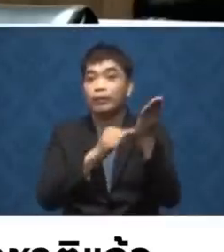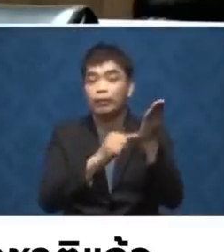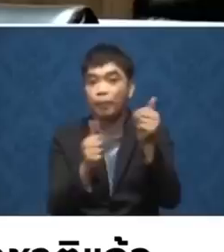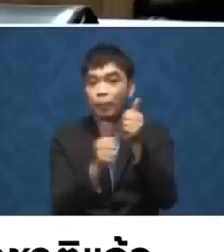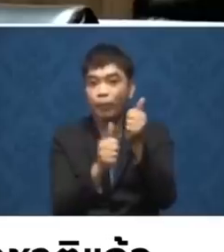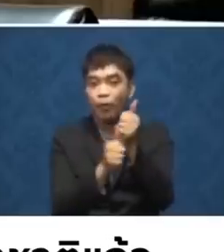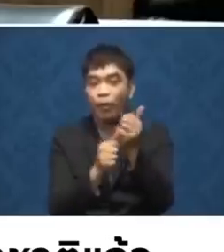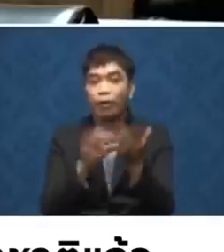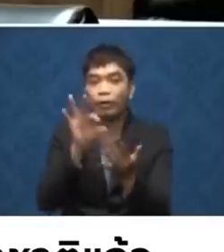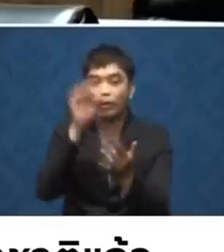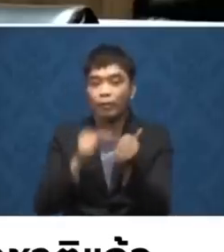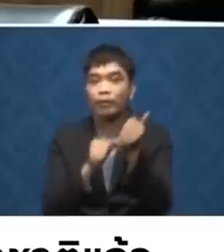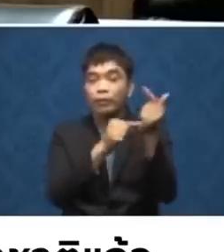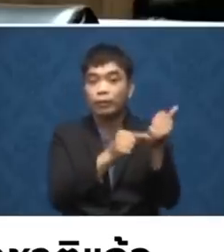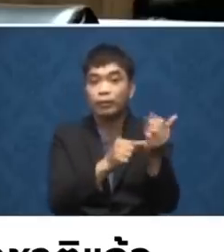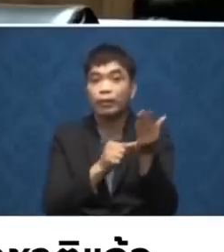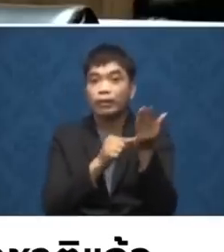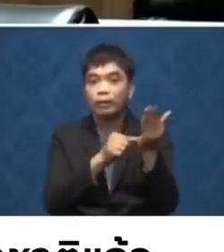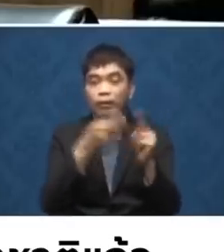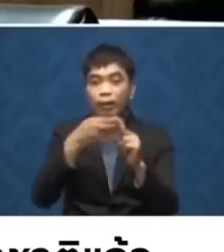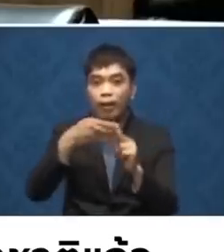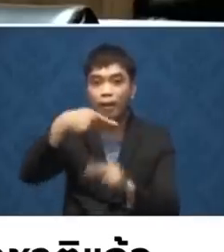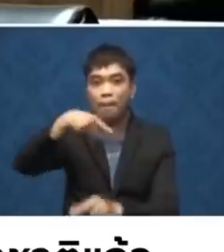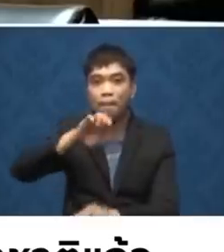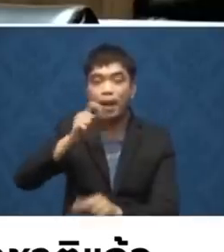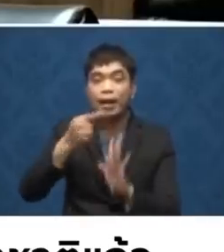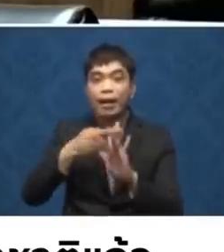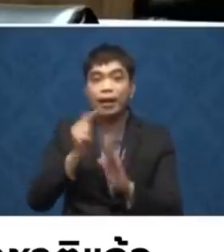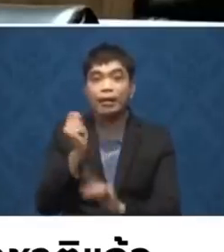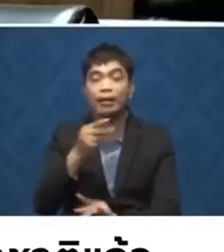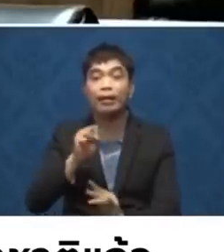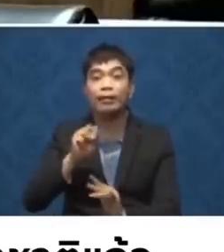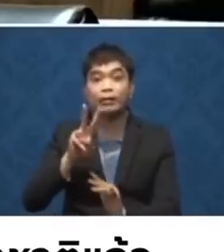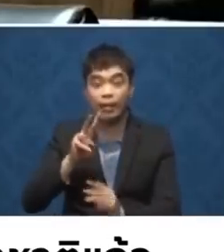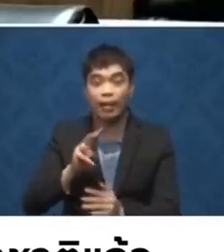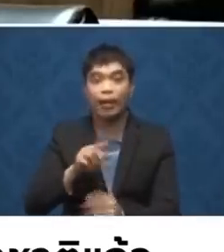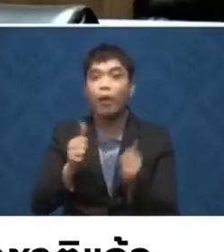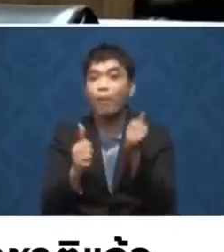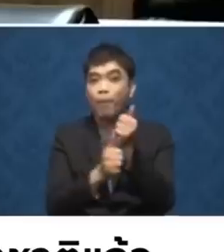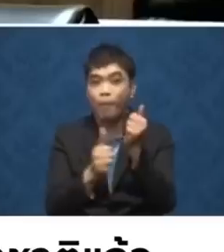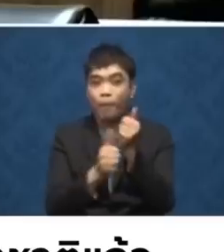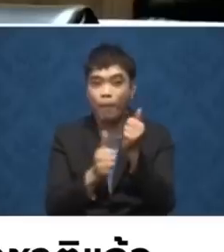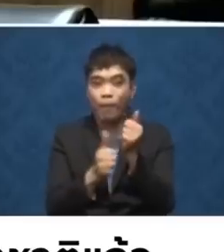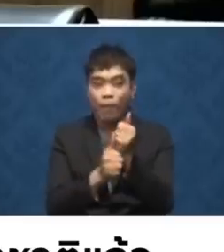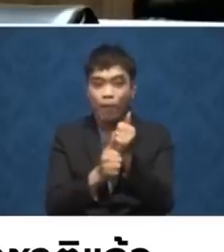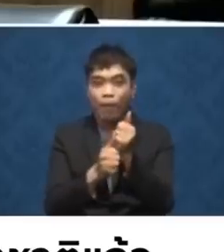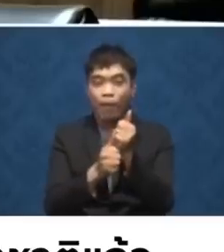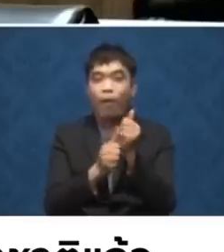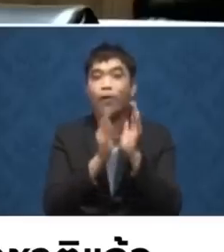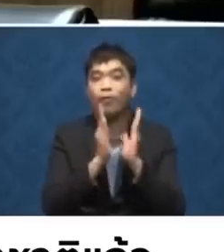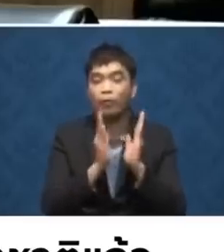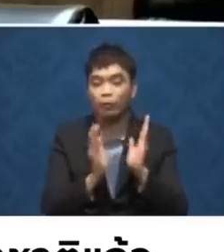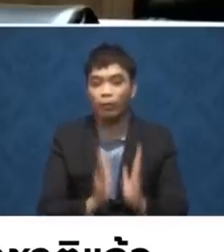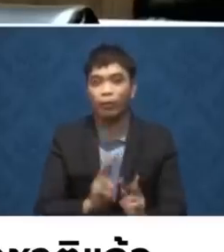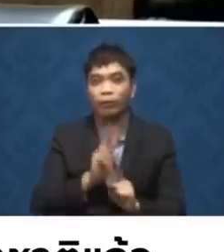ยกันแล้วก็ปฏิเสธกระแสข่าวว่าเอ๊ะมีการวางบุคคลที่เป็นหัวหน้าพรรคคนต่อไปไปแล้วหรือว่าแม้กระทั่งตัวเองเนี่ยน